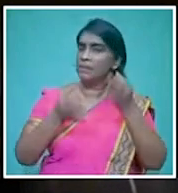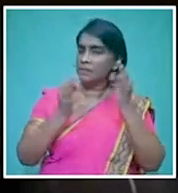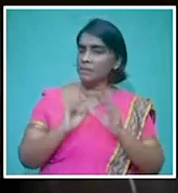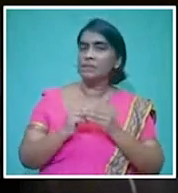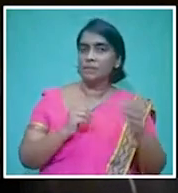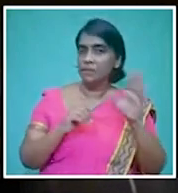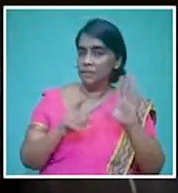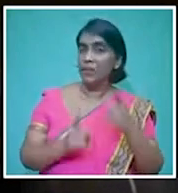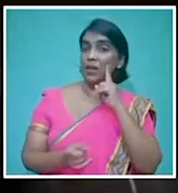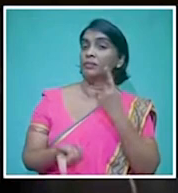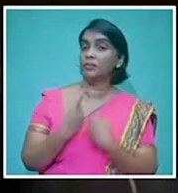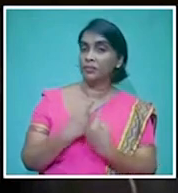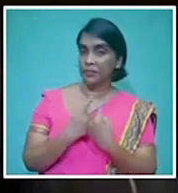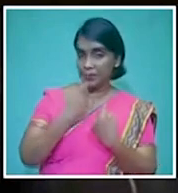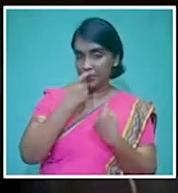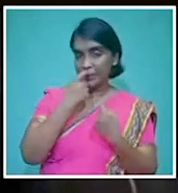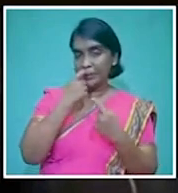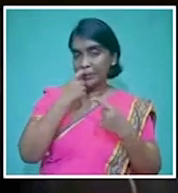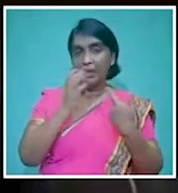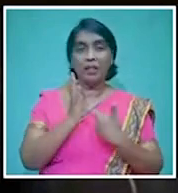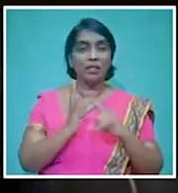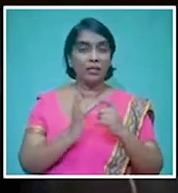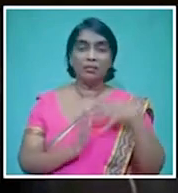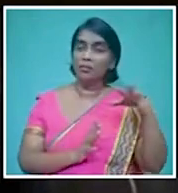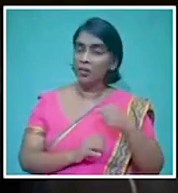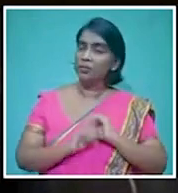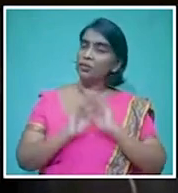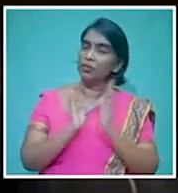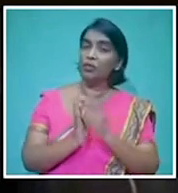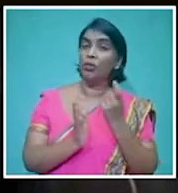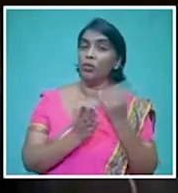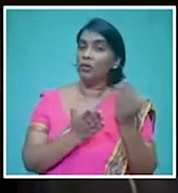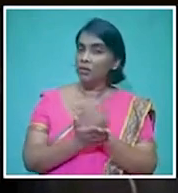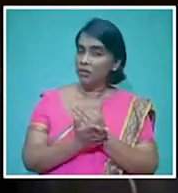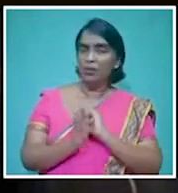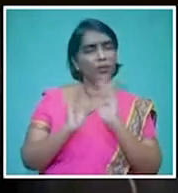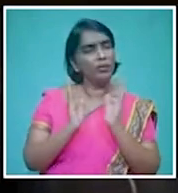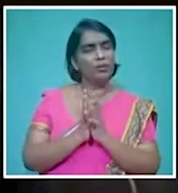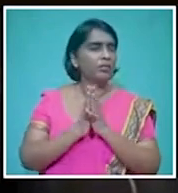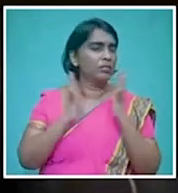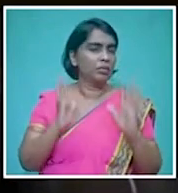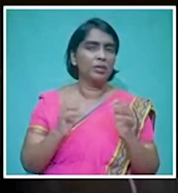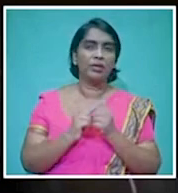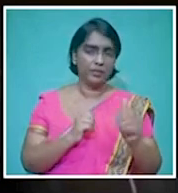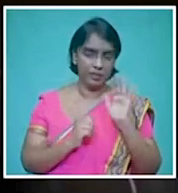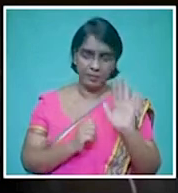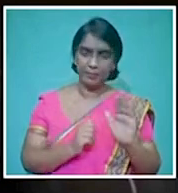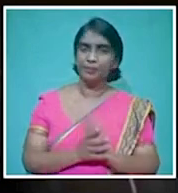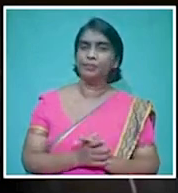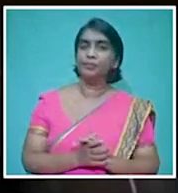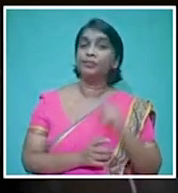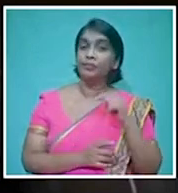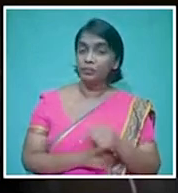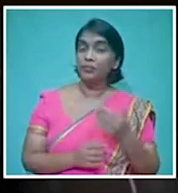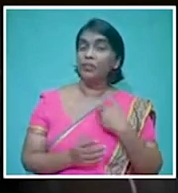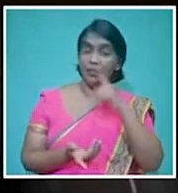කෙරෙන විදිය ඒ විමර්ශන වලට තාක්ෂණය යොදා ගැනීම ඒව සඳහා මුදල් වෙන්විය යුතු ඒ වගේ ගොඩක් දේවල් සිද්ධ වෙන්න තියෙනවා. මේ